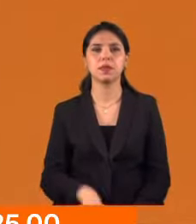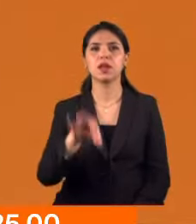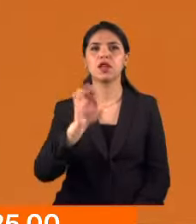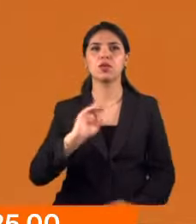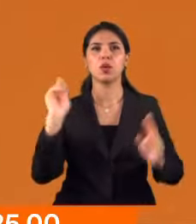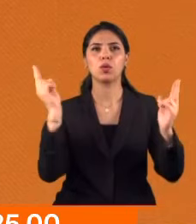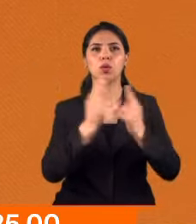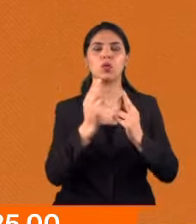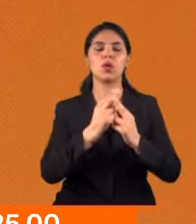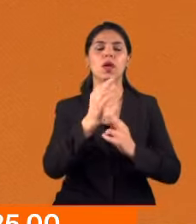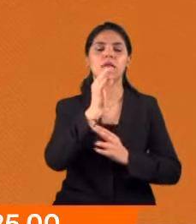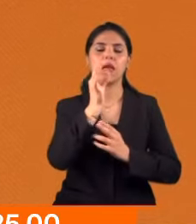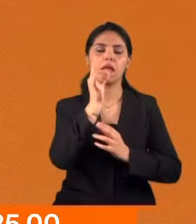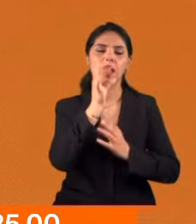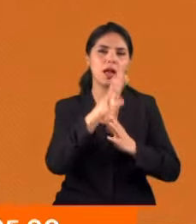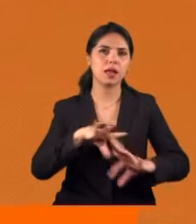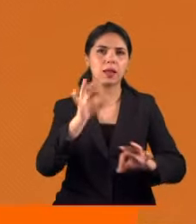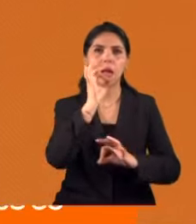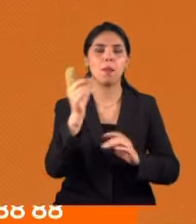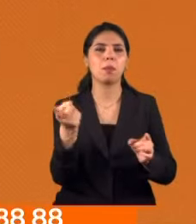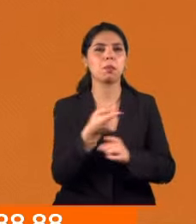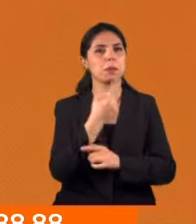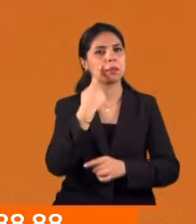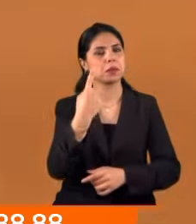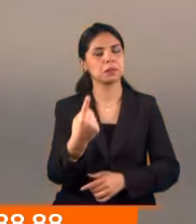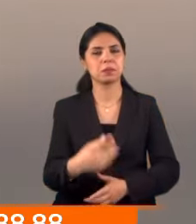Dünyadan sıcak gelişmeleri derlediğimiz haber turuyla devam ediyoruz.